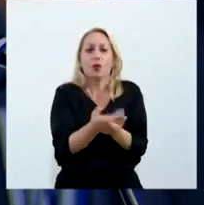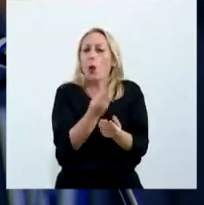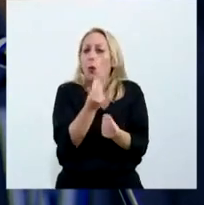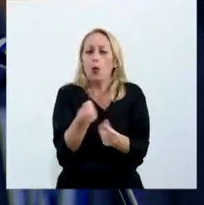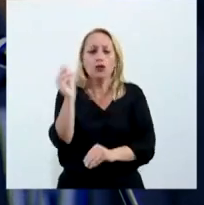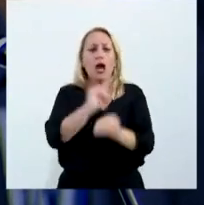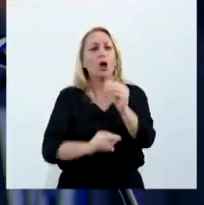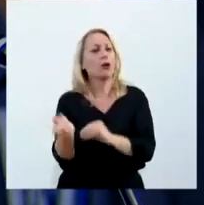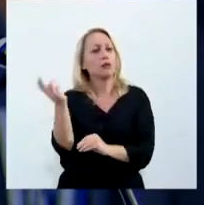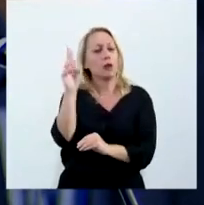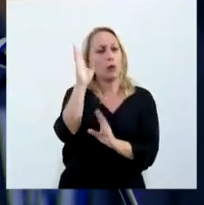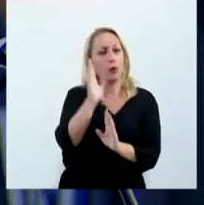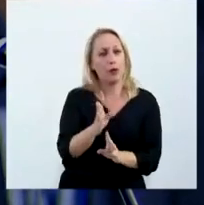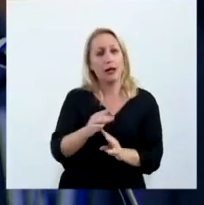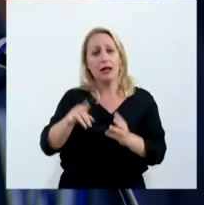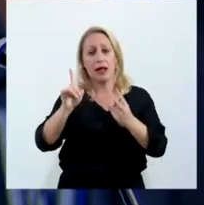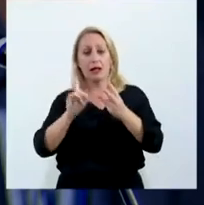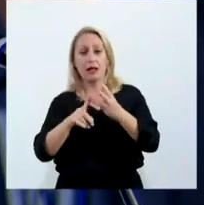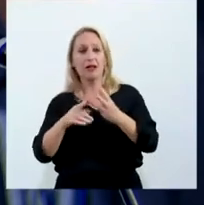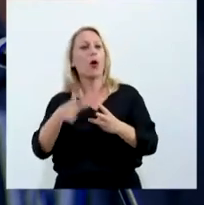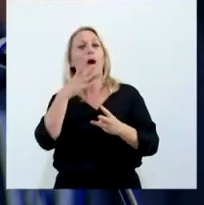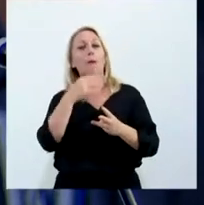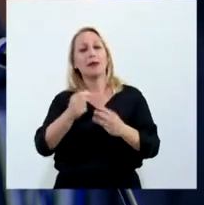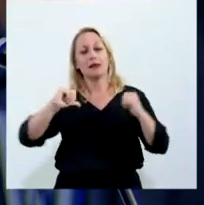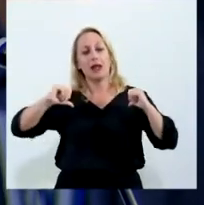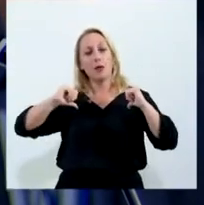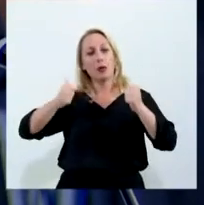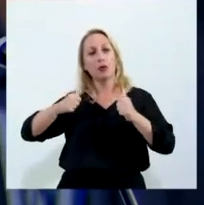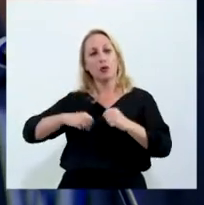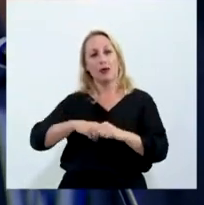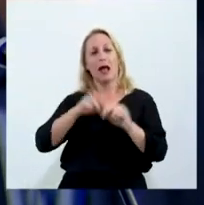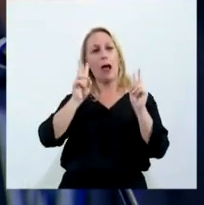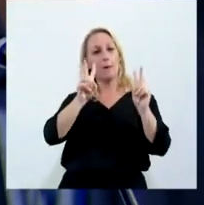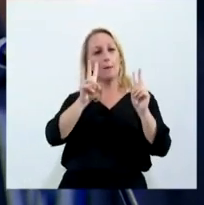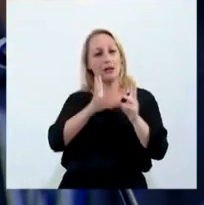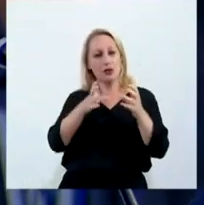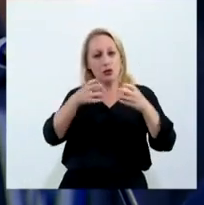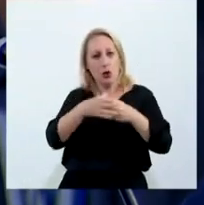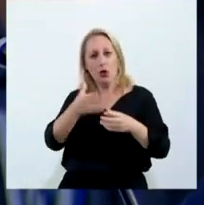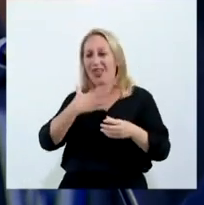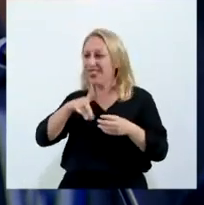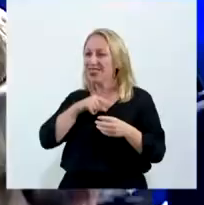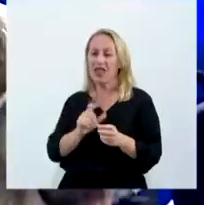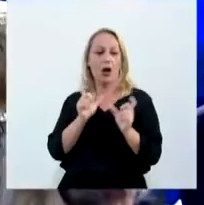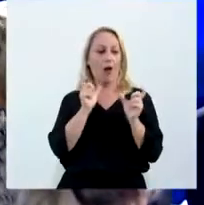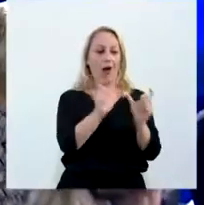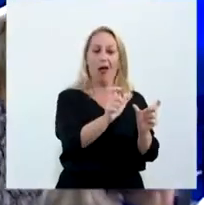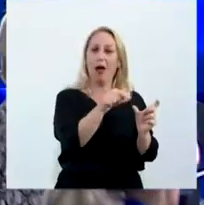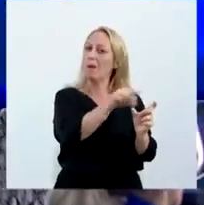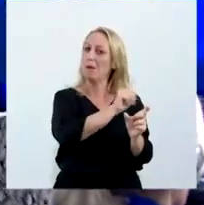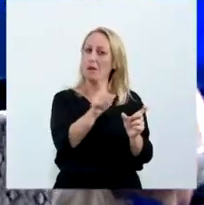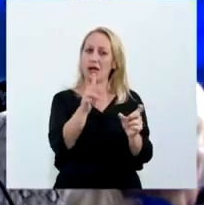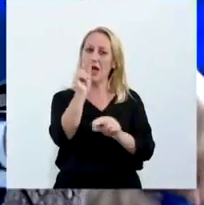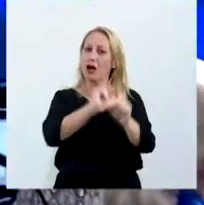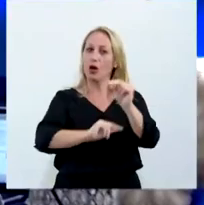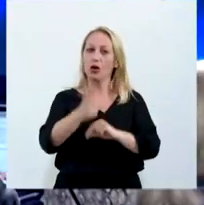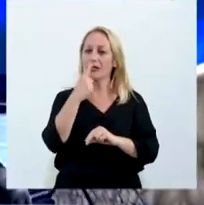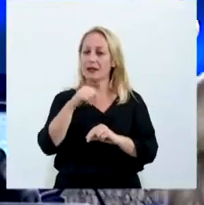επιτρέπετε, γιατί δεν συμφωνήσατε με την πρωτοβουλία του ΠΑΣΟΚ για το ίδιο ζήτημα. Ευχαριστώ.